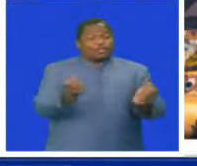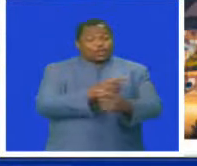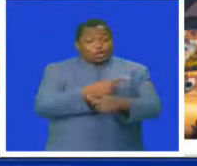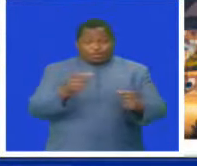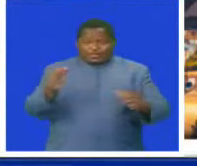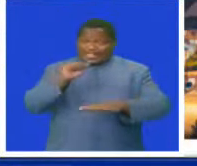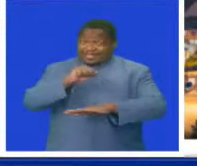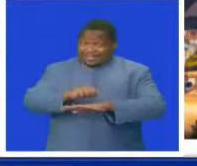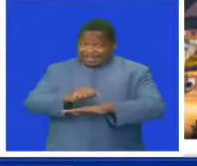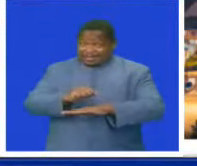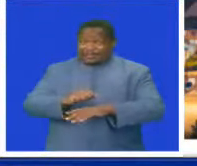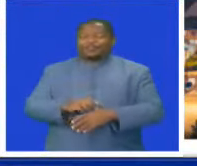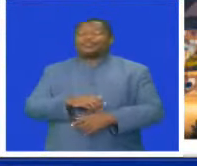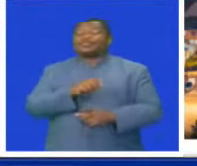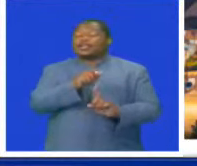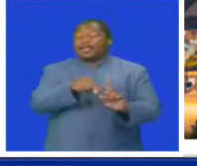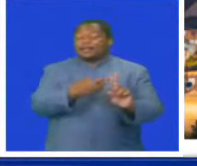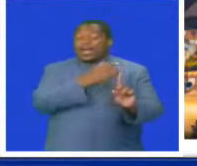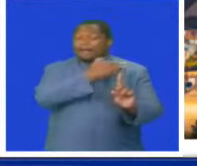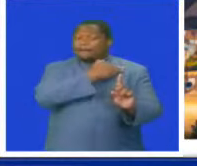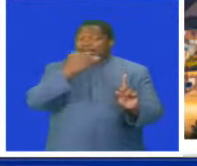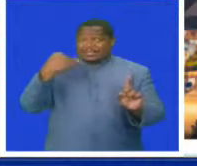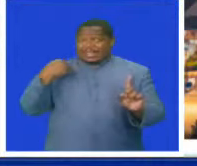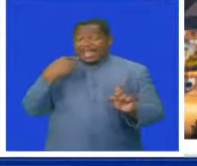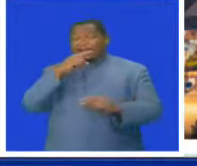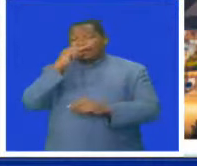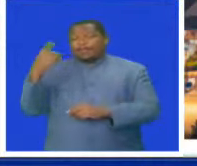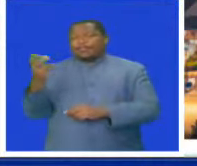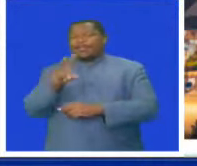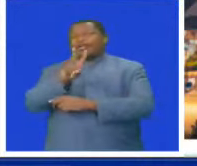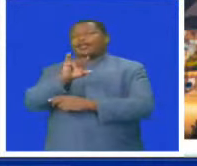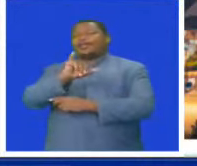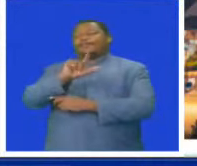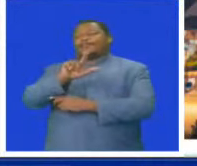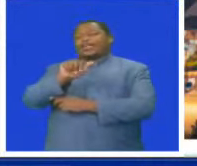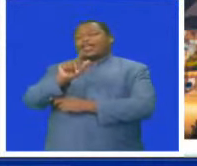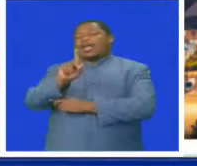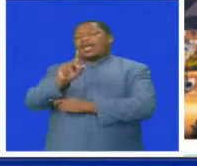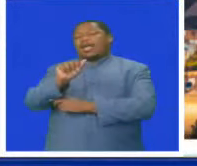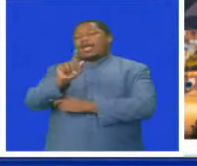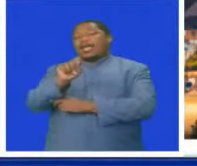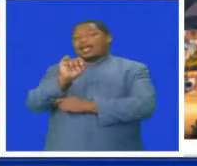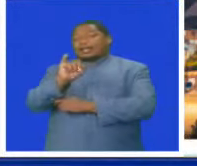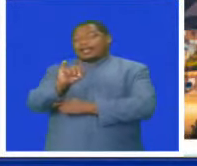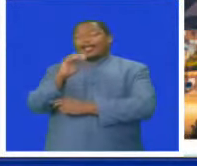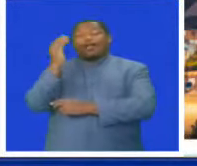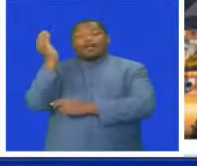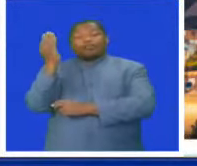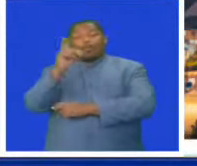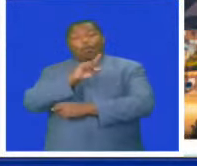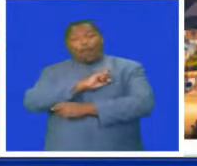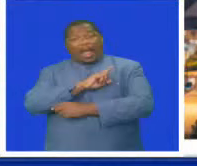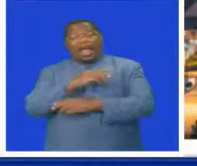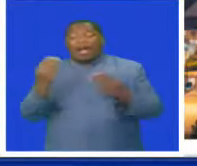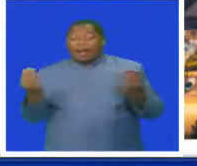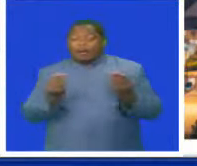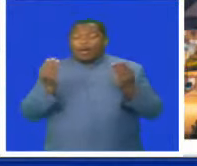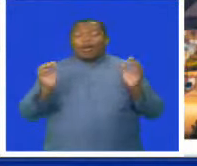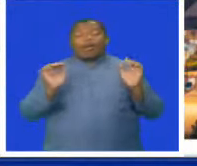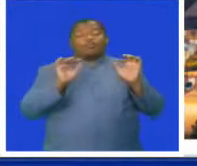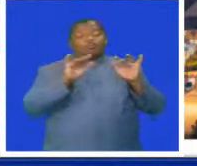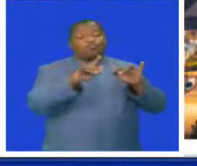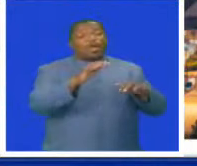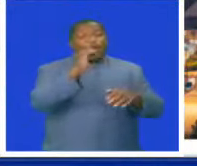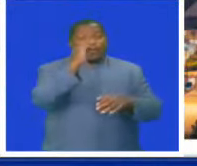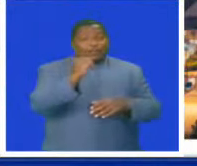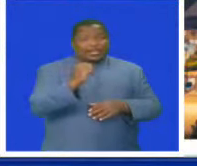tindzaba tetekuvakasha lapha eveni lobo banjelwe eMountain Inn eMbabane ngalesithathu. Lelibandla ke lakhiwa